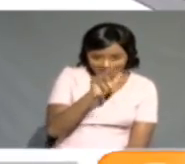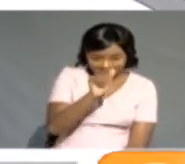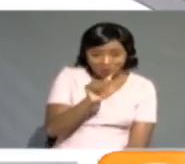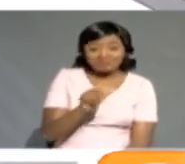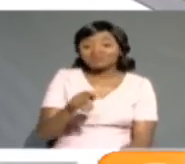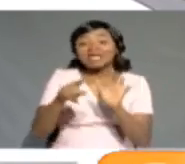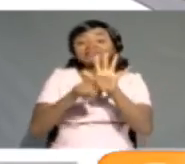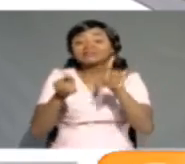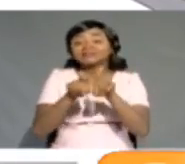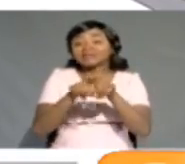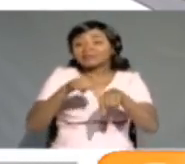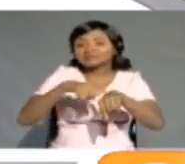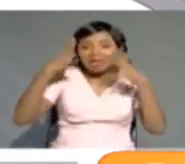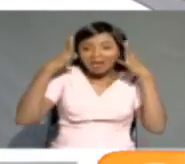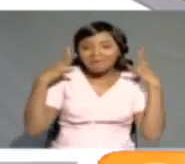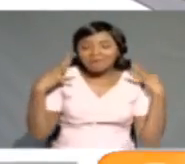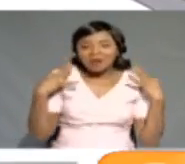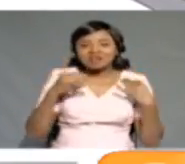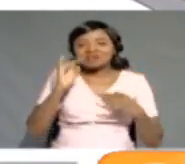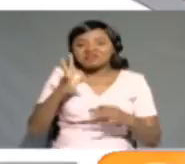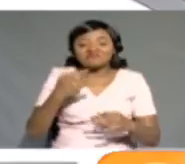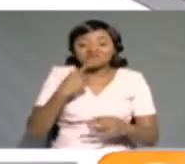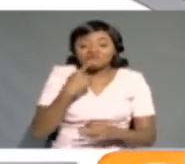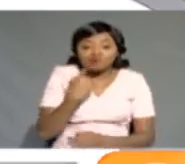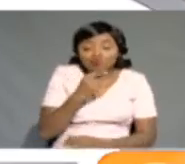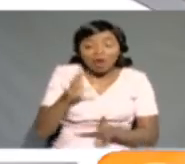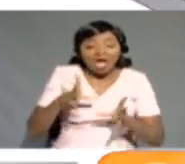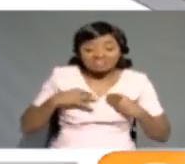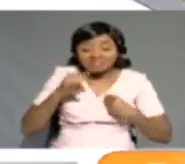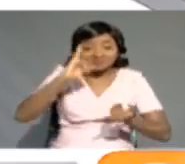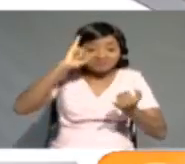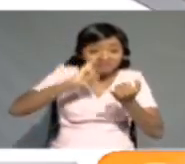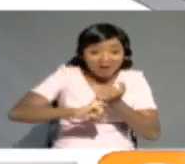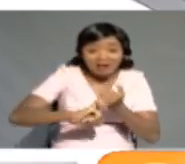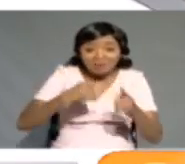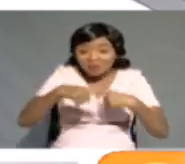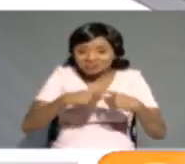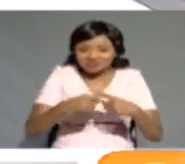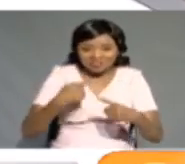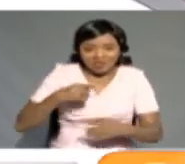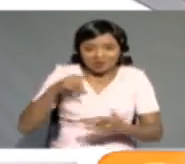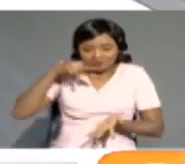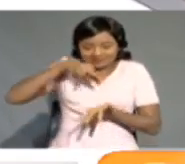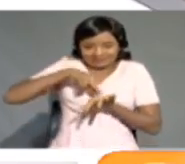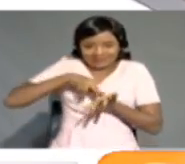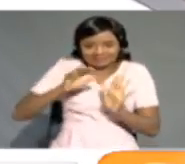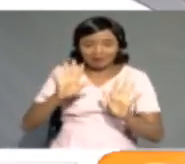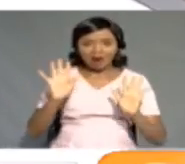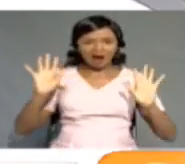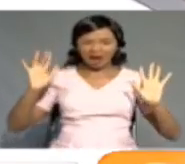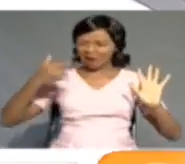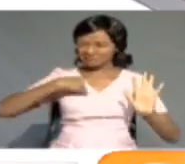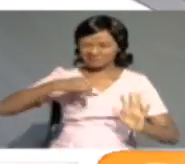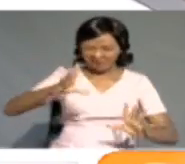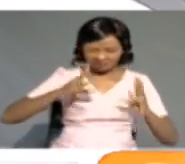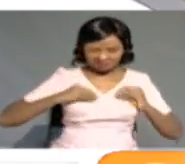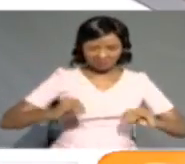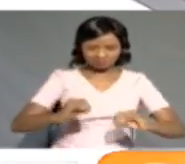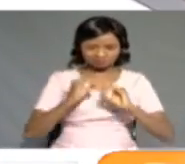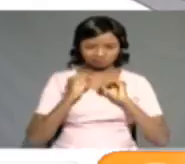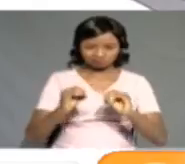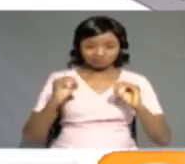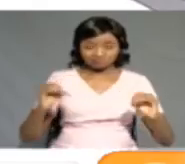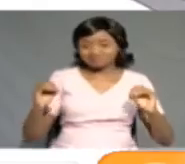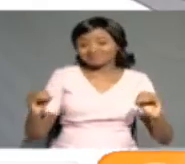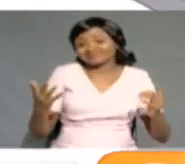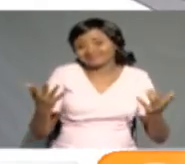binti akasimama na mimba yake. Sasa ile ndoa umetibua. Ungeona lazima utoe